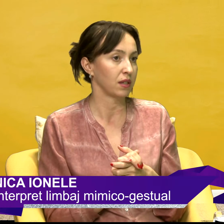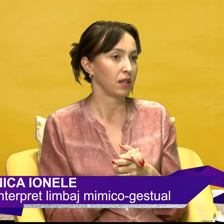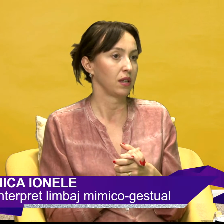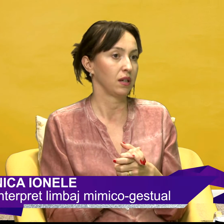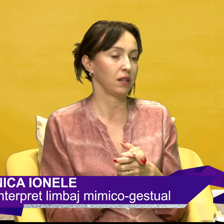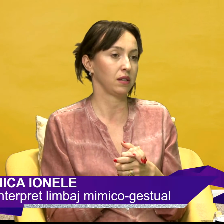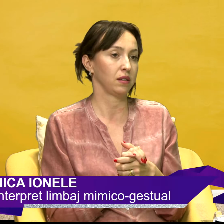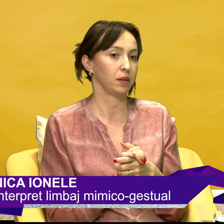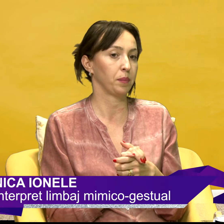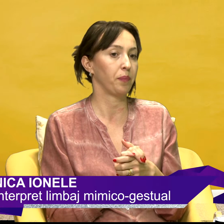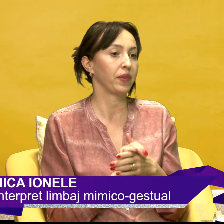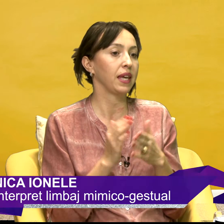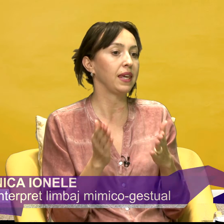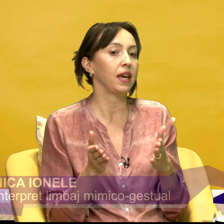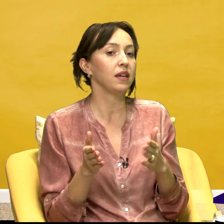auz.